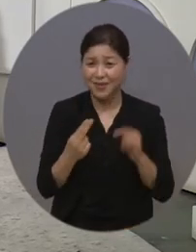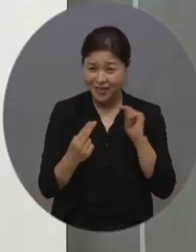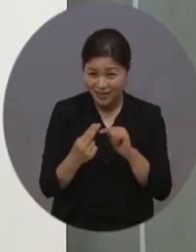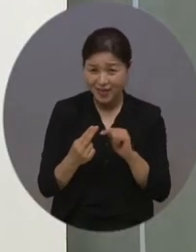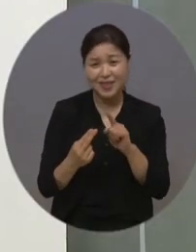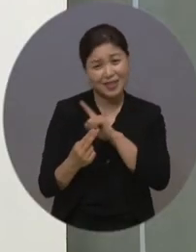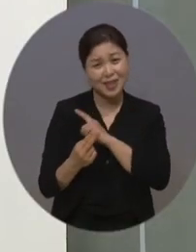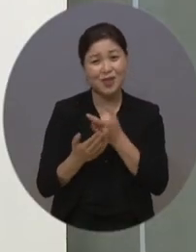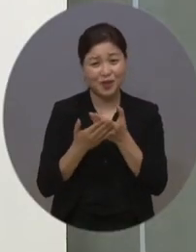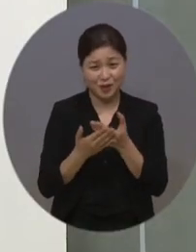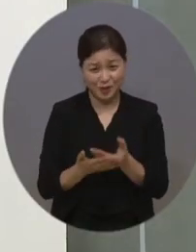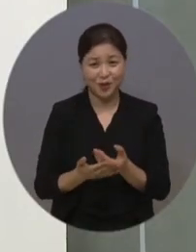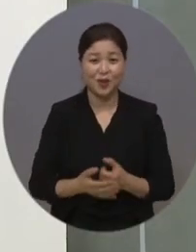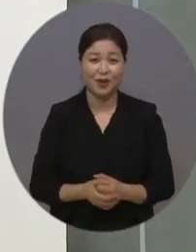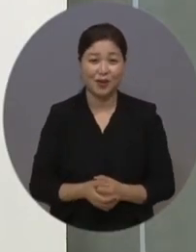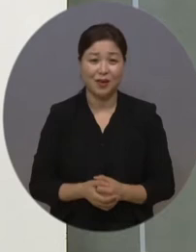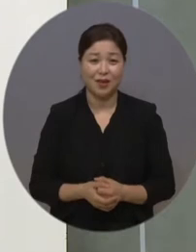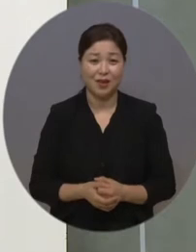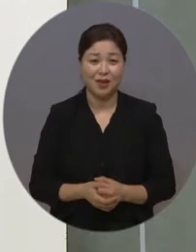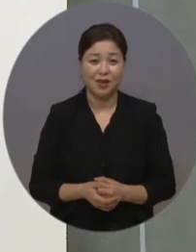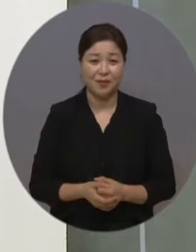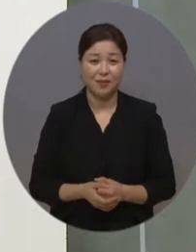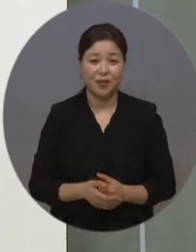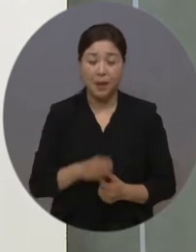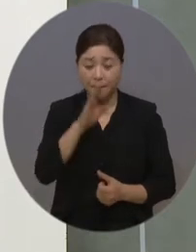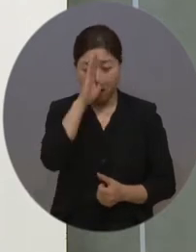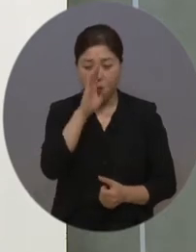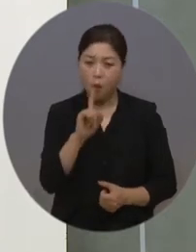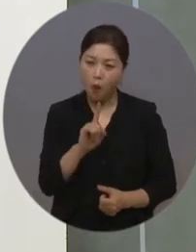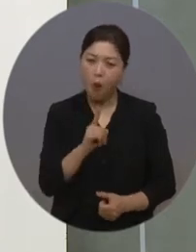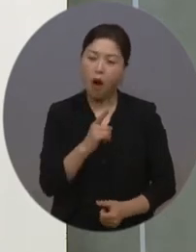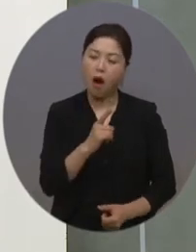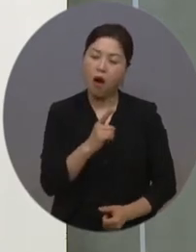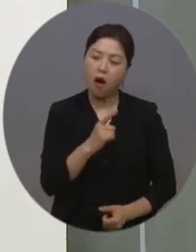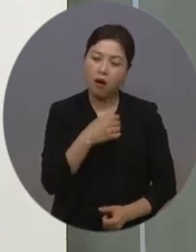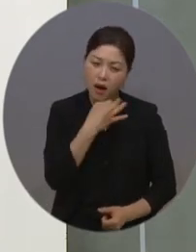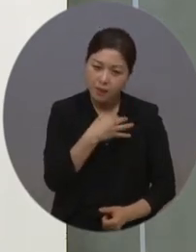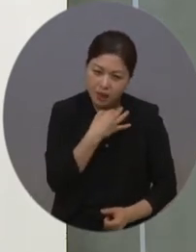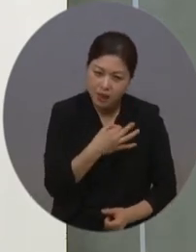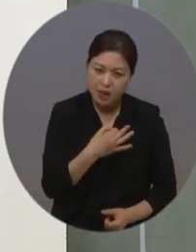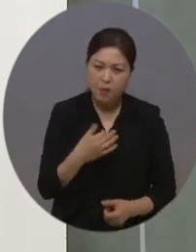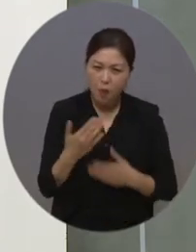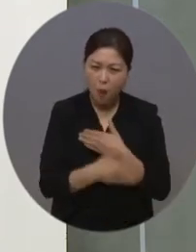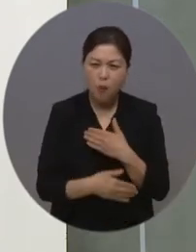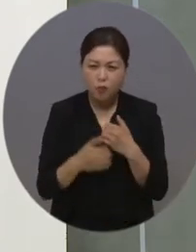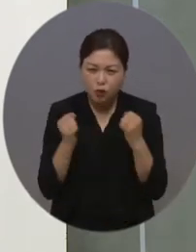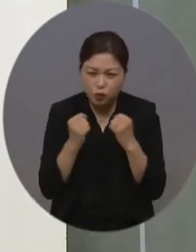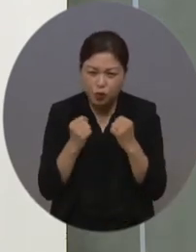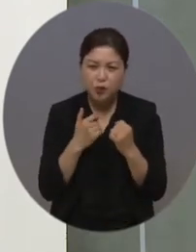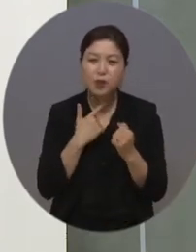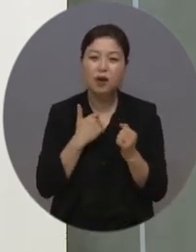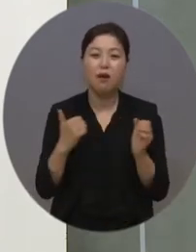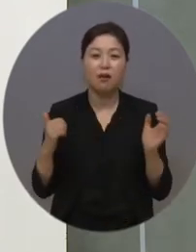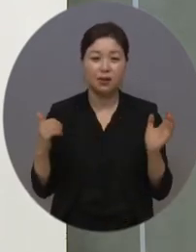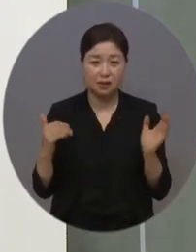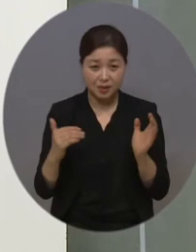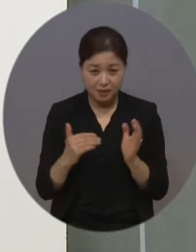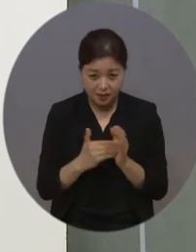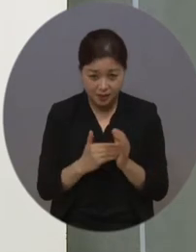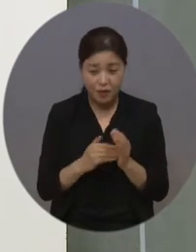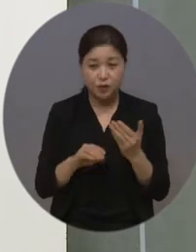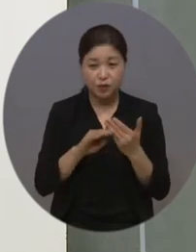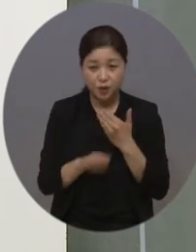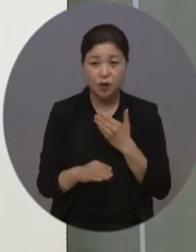그렇잖아요. 한 번이라도 어떤 병을 뭐 감기 몸살이라도 심하게 겪고 나면은 예.